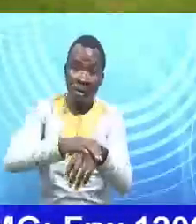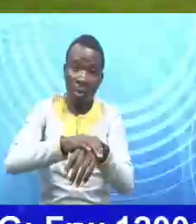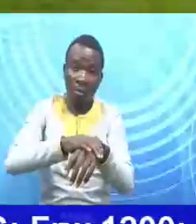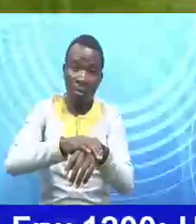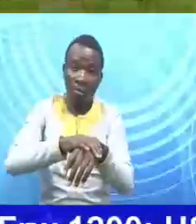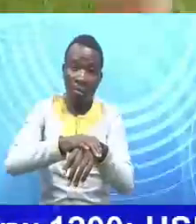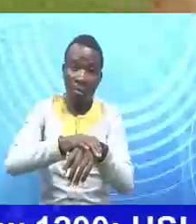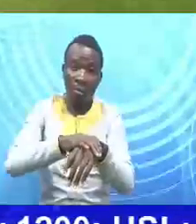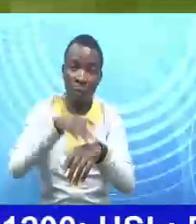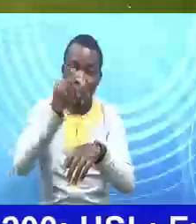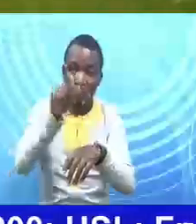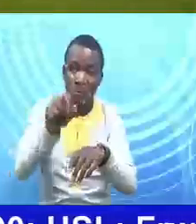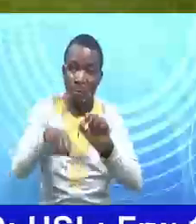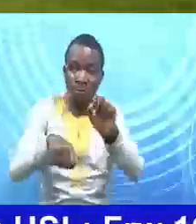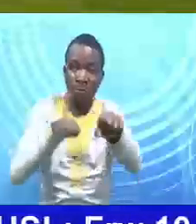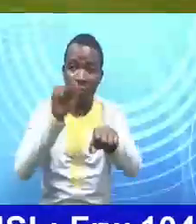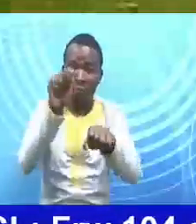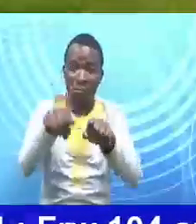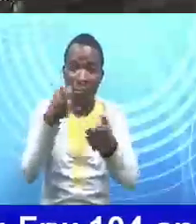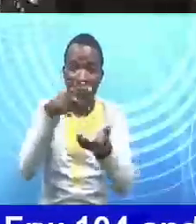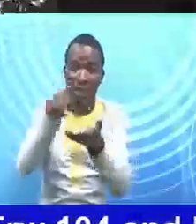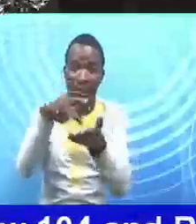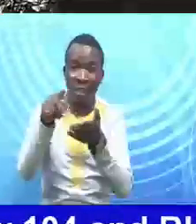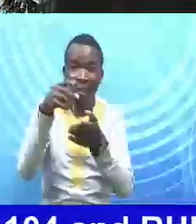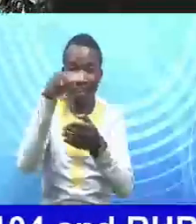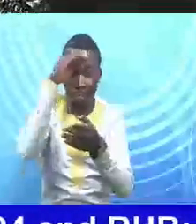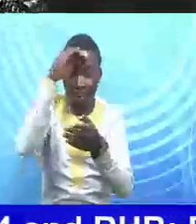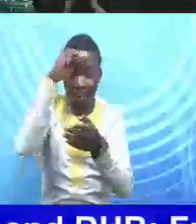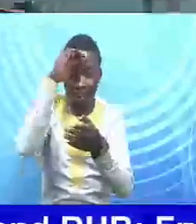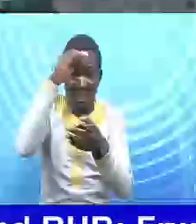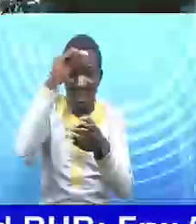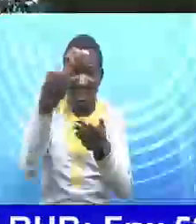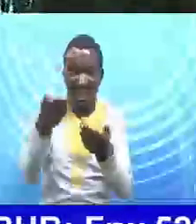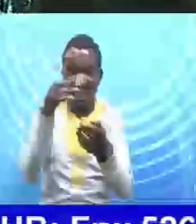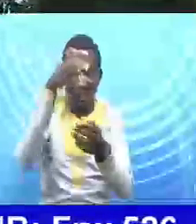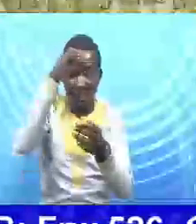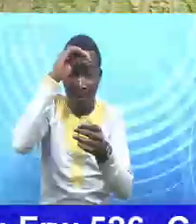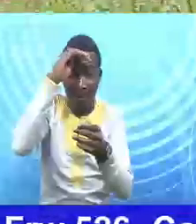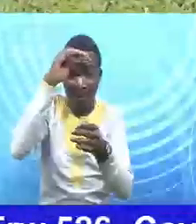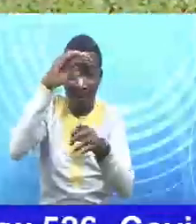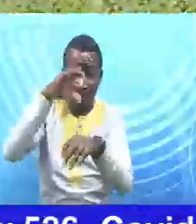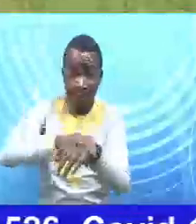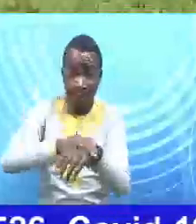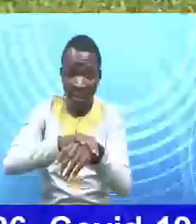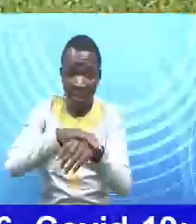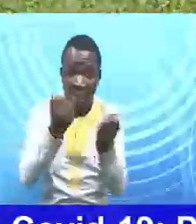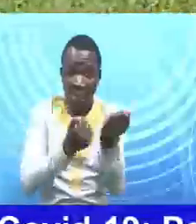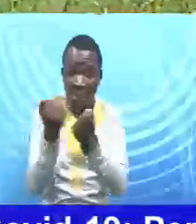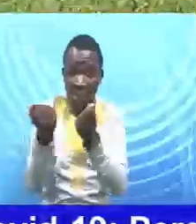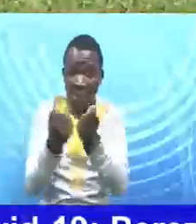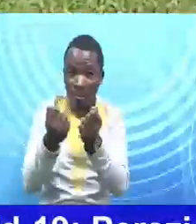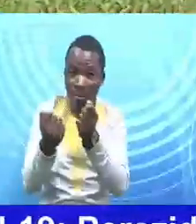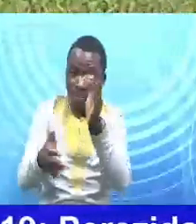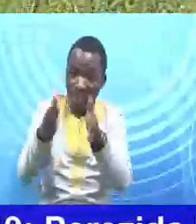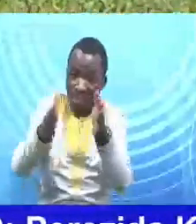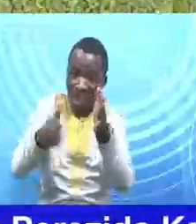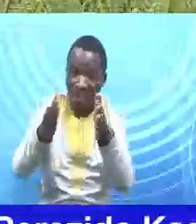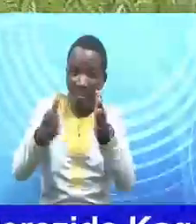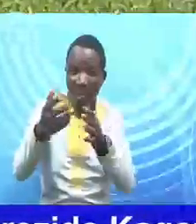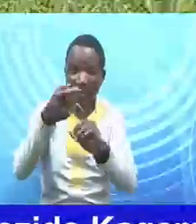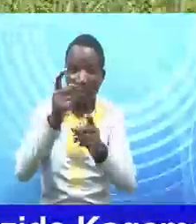nakore? Nishyuye polisi. Polisi iyo ikugeza nk'ubu n'imodoka itwirukaho kuva